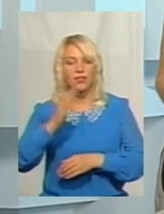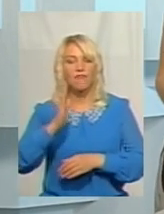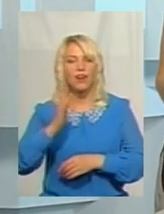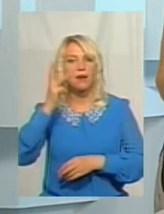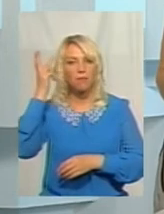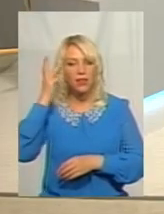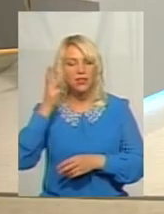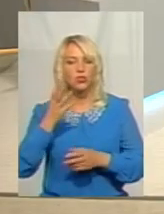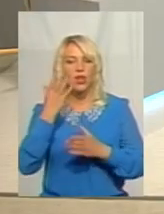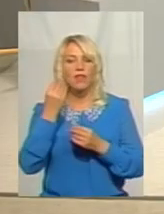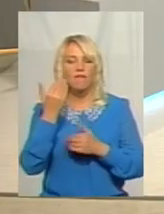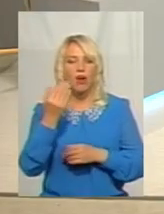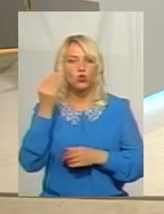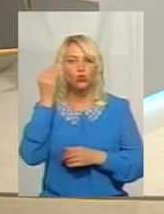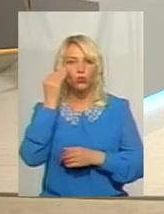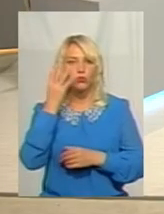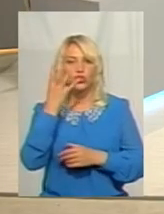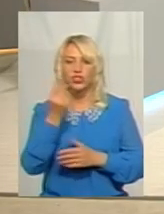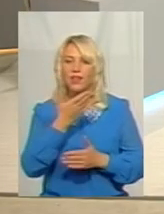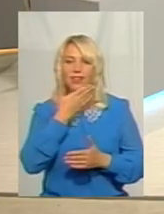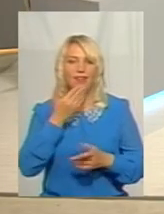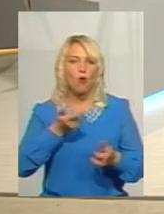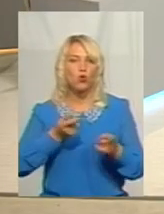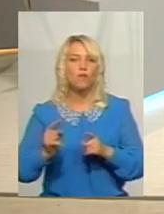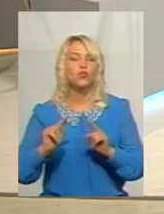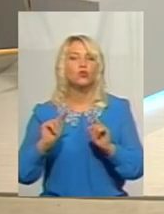вашу думку, ще не готові. Чому?